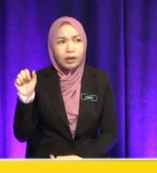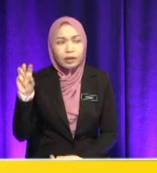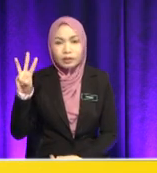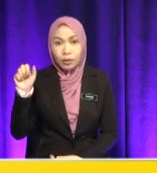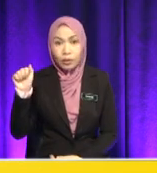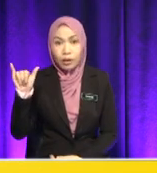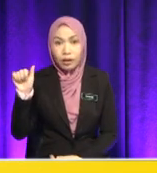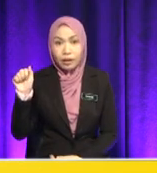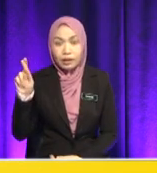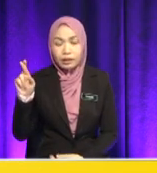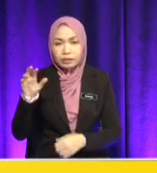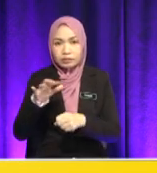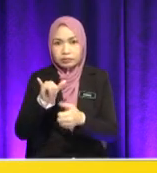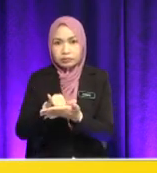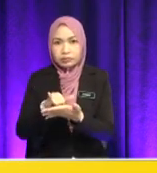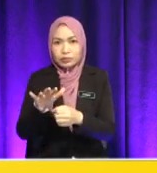bapak anda menggunakan